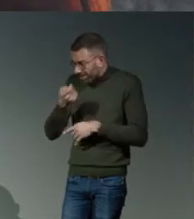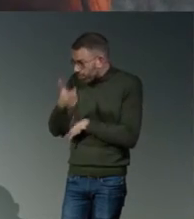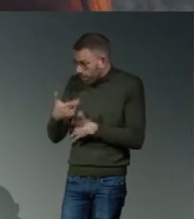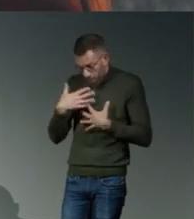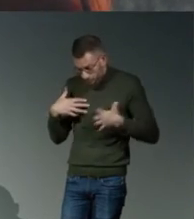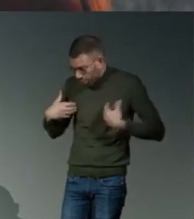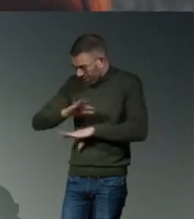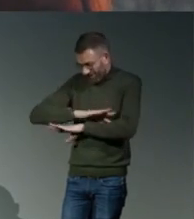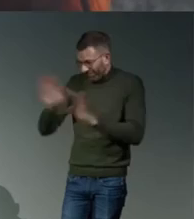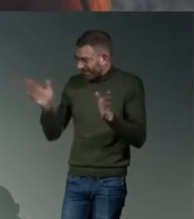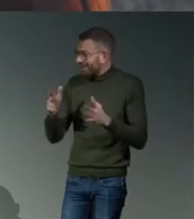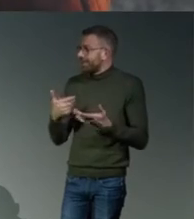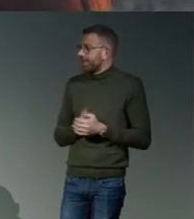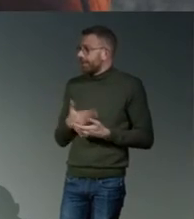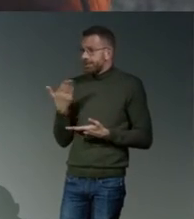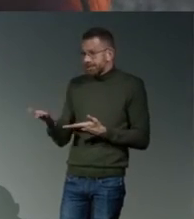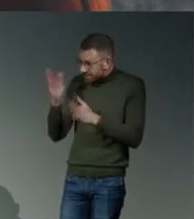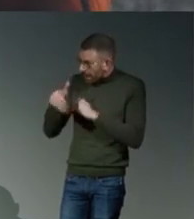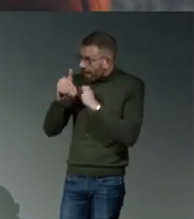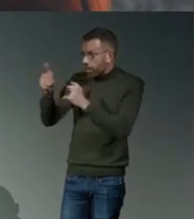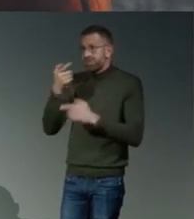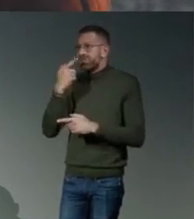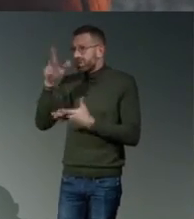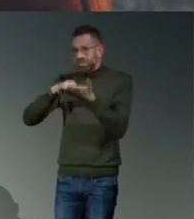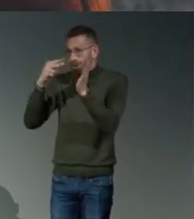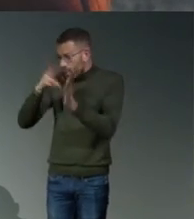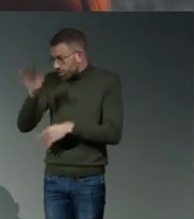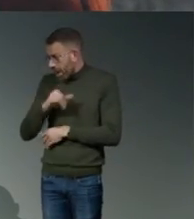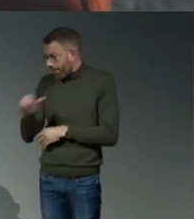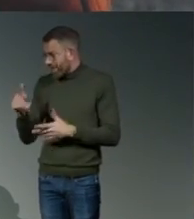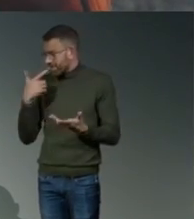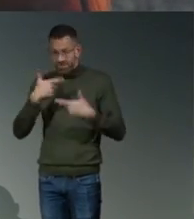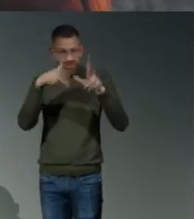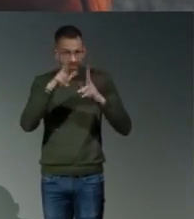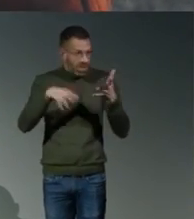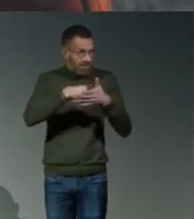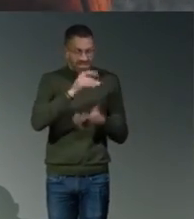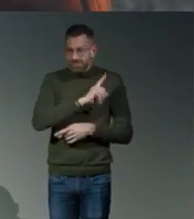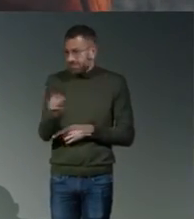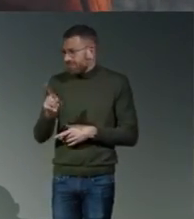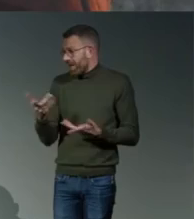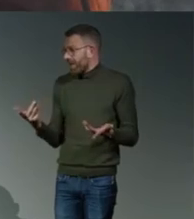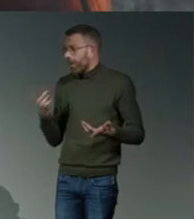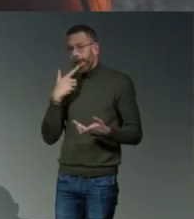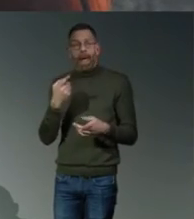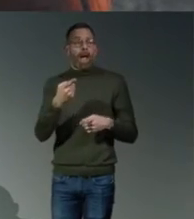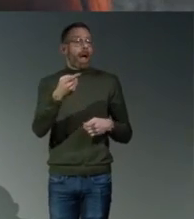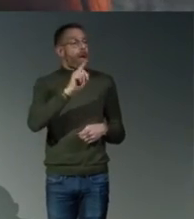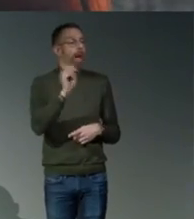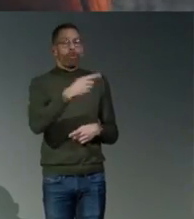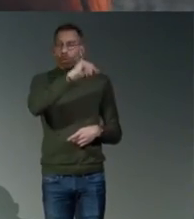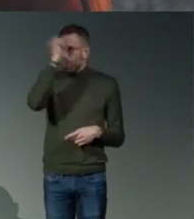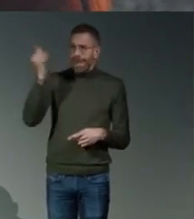secondaires. Et si ça reste comme ça, elles ne feront jamais de technologie non plus. Et donc, on pourra se plaindre sur le fait qu'il n'y a que des garçons qui